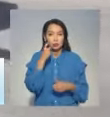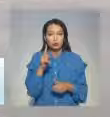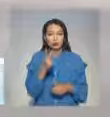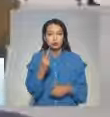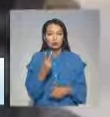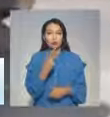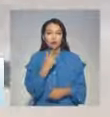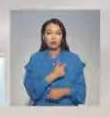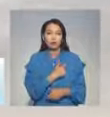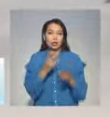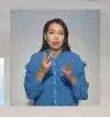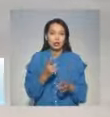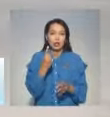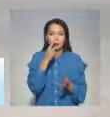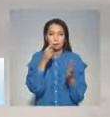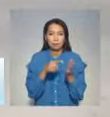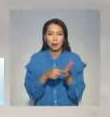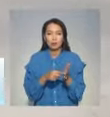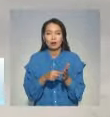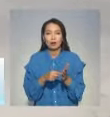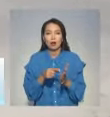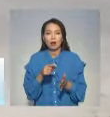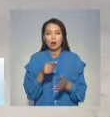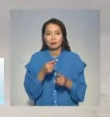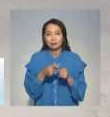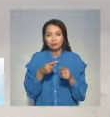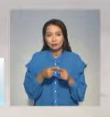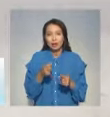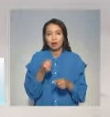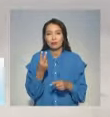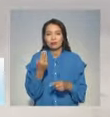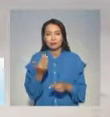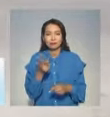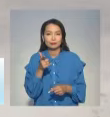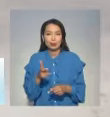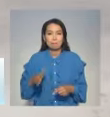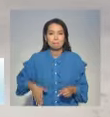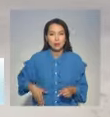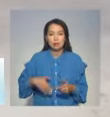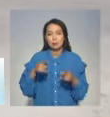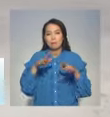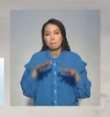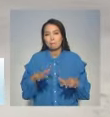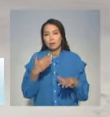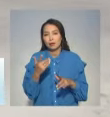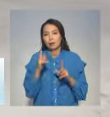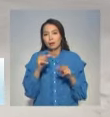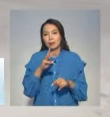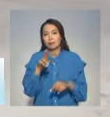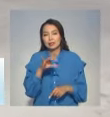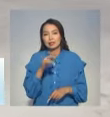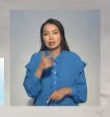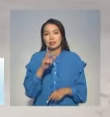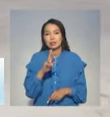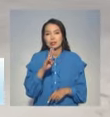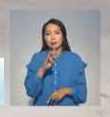В одного попал осколок, у другого огнестрельное ранение бедра. На место происшествия выехали руководители МВД и ГКНБ.